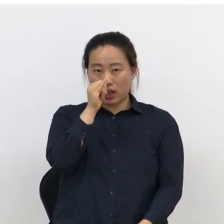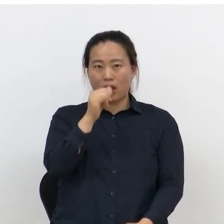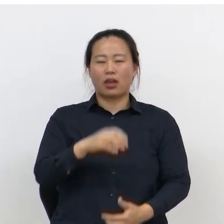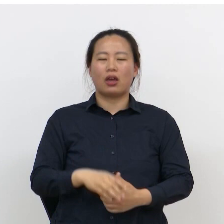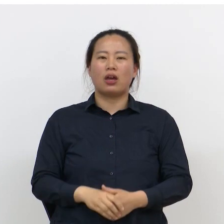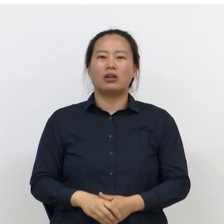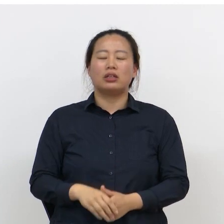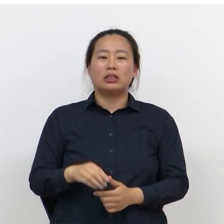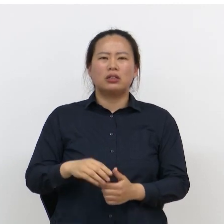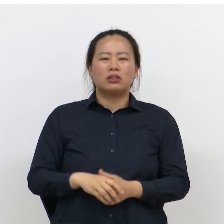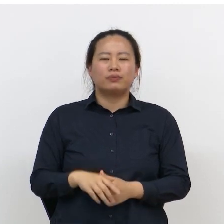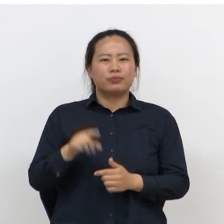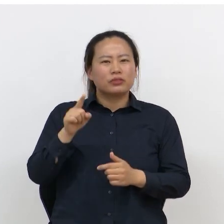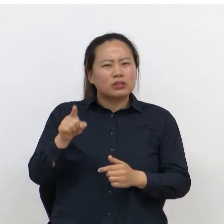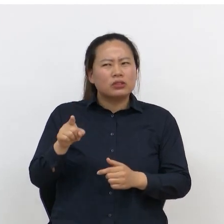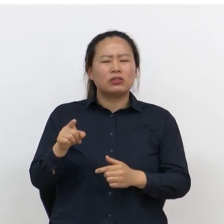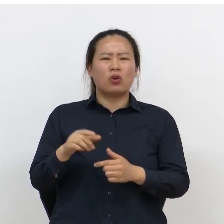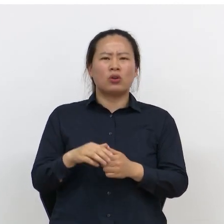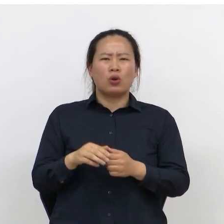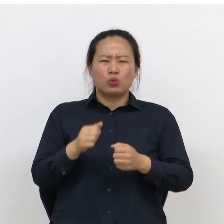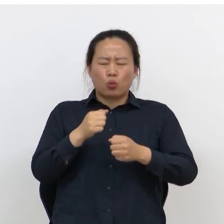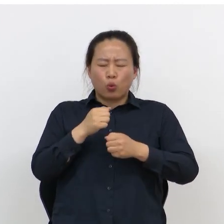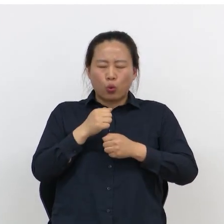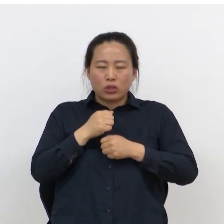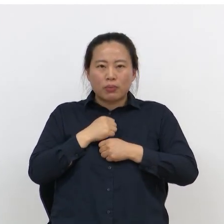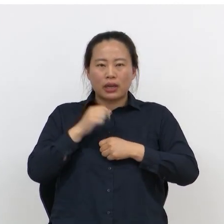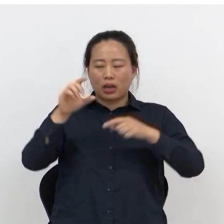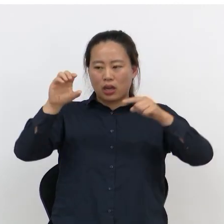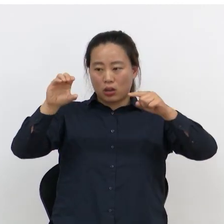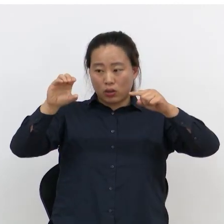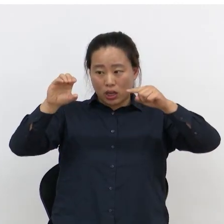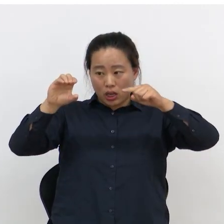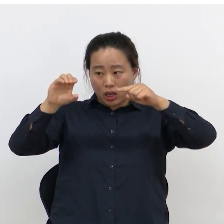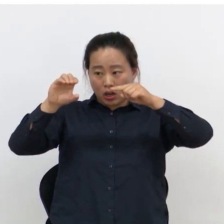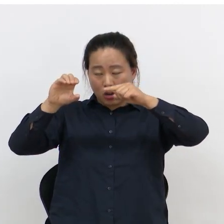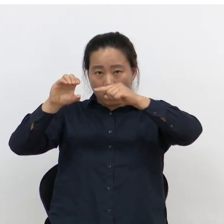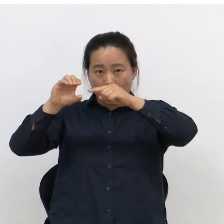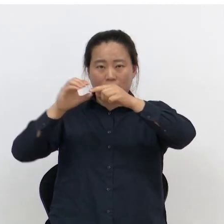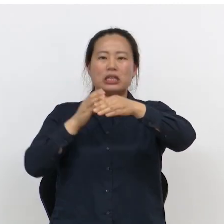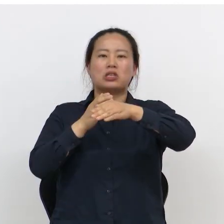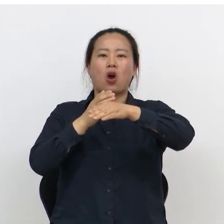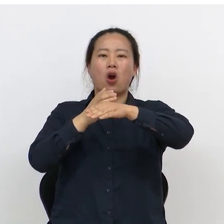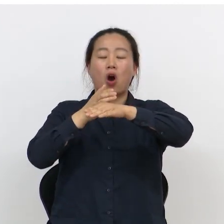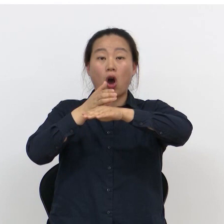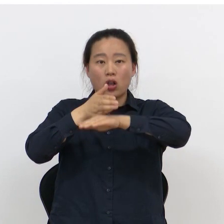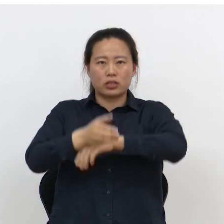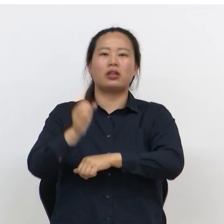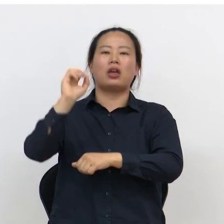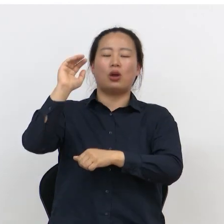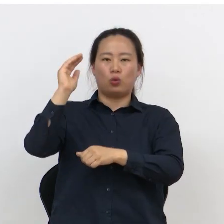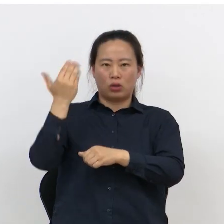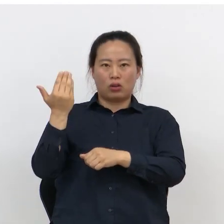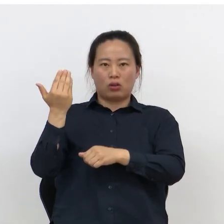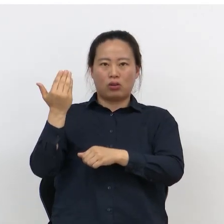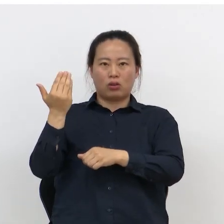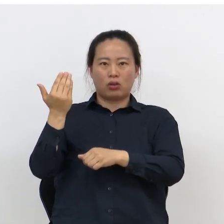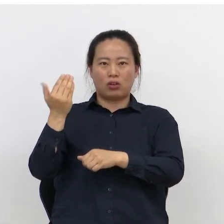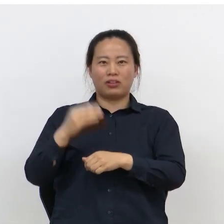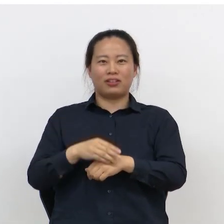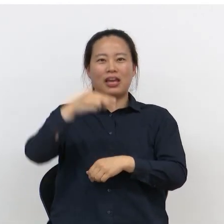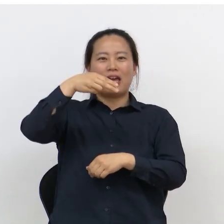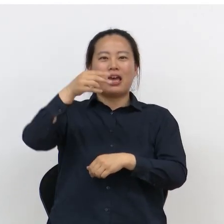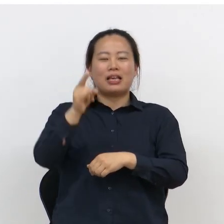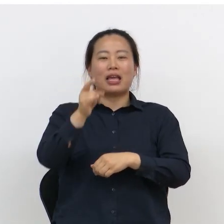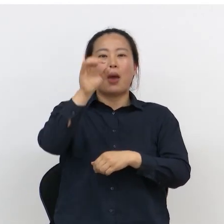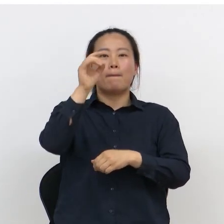유모세포들이 도대체 옆 동네에서 무슨 일이 일어났는지 모르게 말이죠. 지도 새도 모르게 이걸 싹 갖다 넣어가지고는 다 끝내야